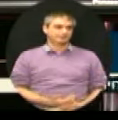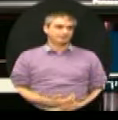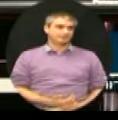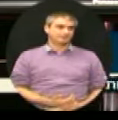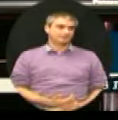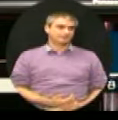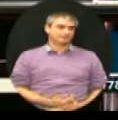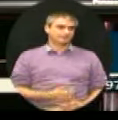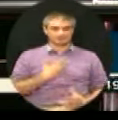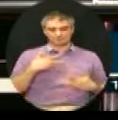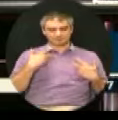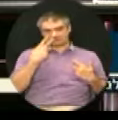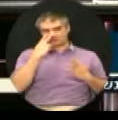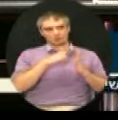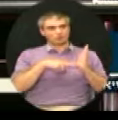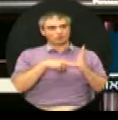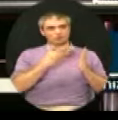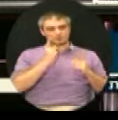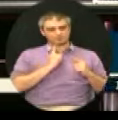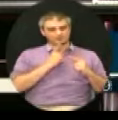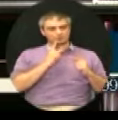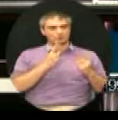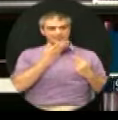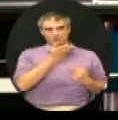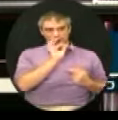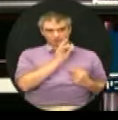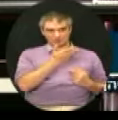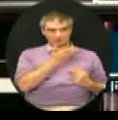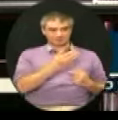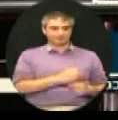מאוד שמח לראות שאת התמונות שם ברקע זה בדיוק האירוע שלו.